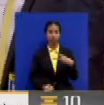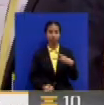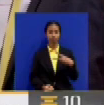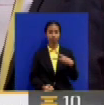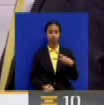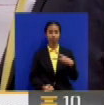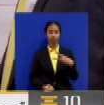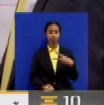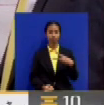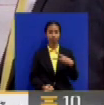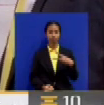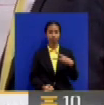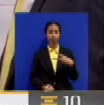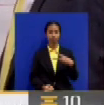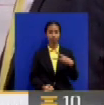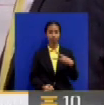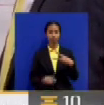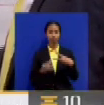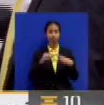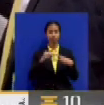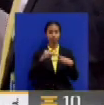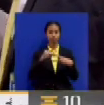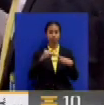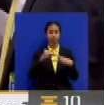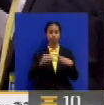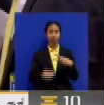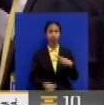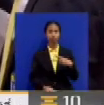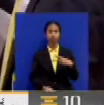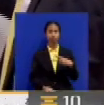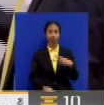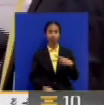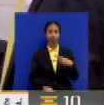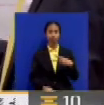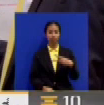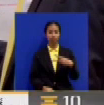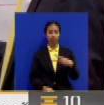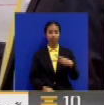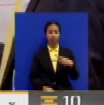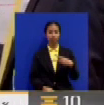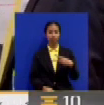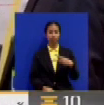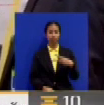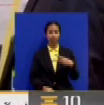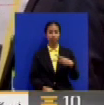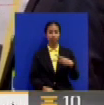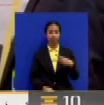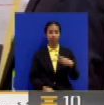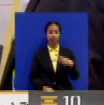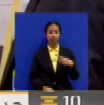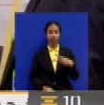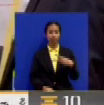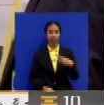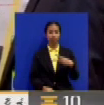แค่115คือห่างกันประมาณ10นิดๆ มันจะต้องสู้กันระหว่างถ้าเขามี100กว่าใช่ไห ม ร้อยเกิน126แล้วบวกสว